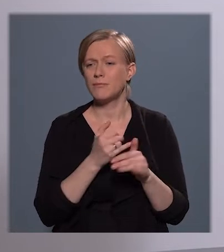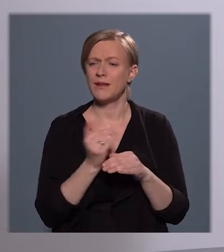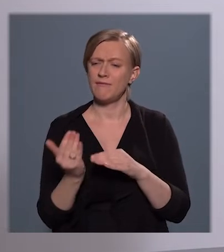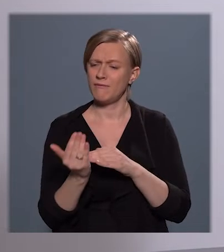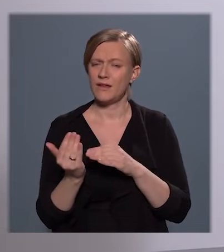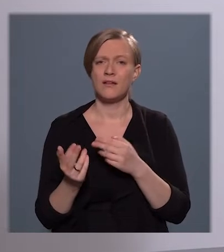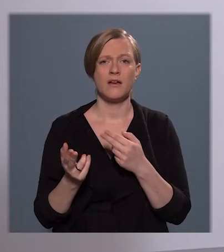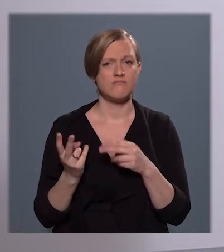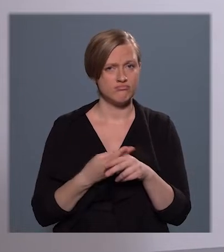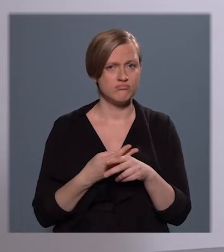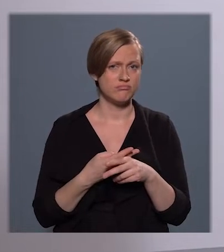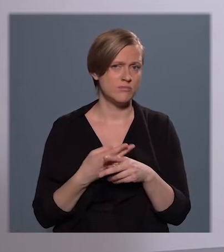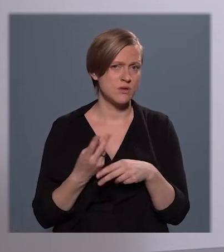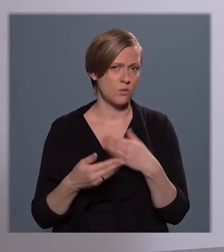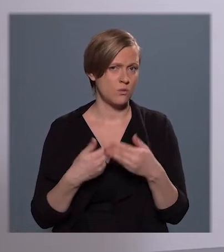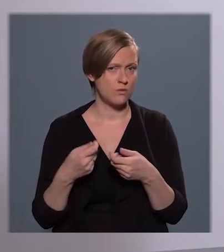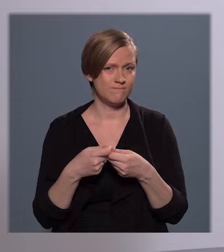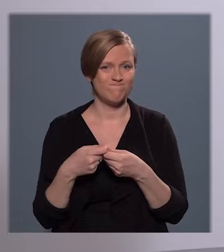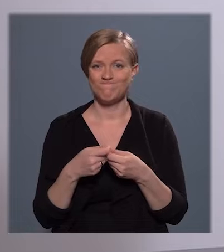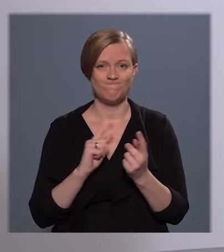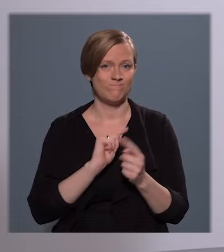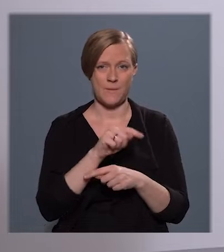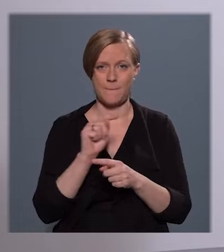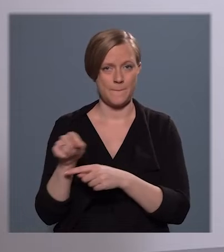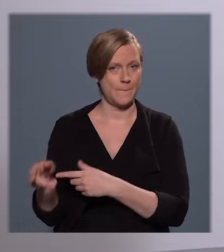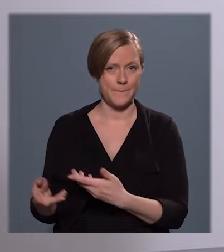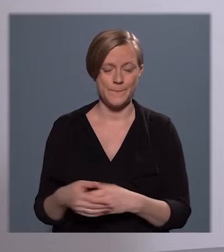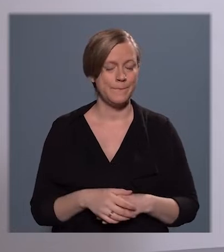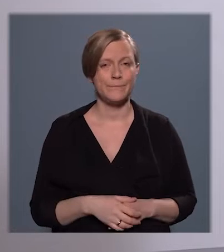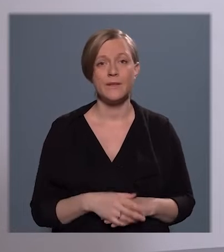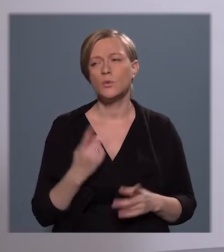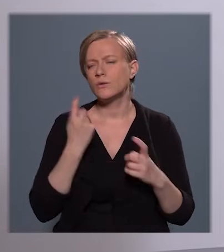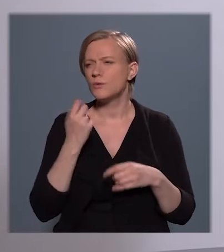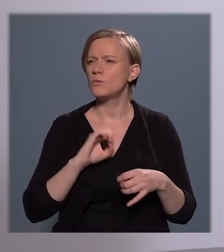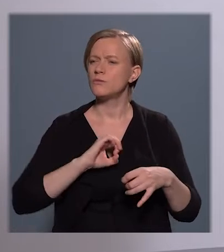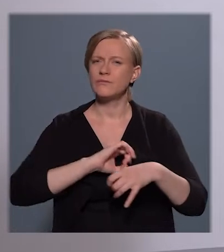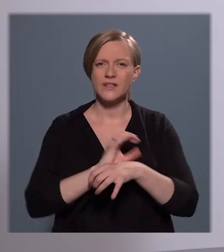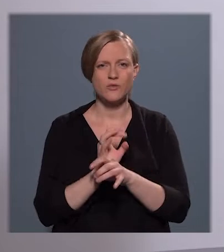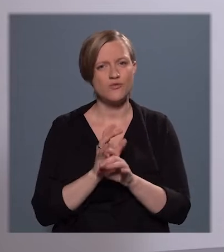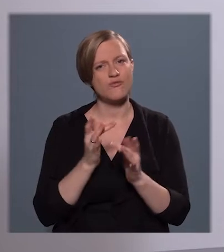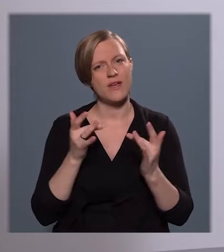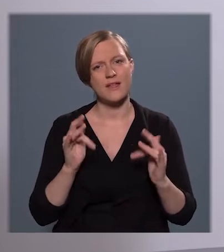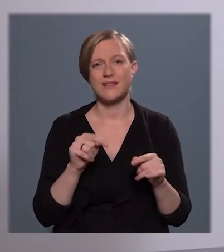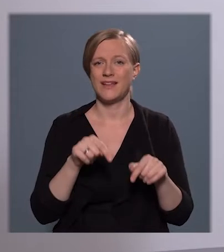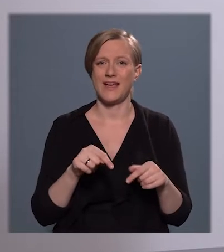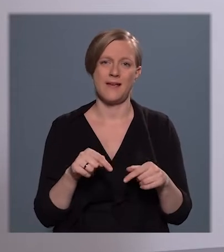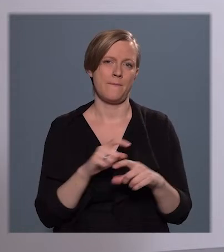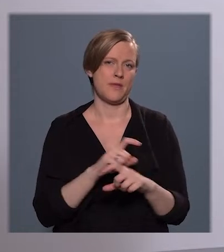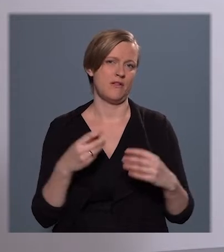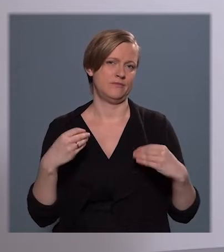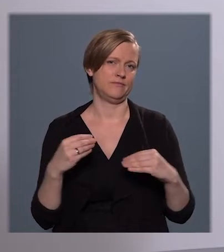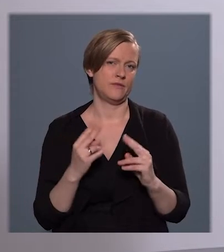közelettével kerül megrendezésre, nem mentünk el. Úgy gondoltuk, hogy a COVID-helyzet ezt indokoltá